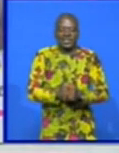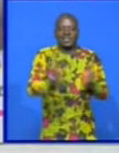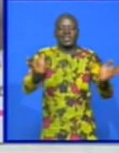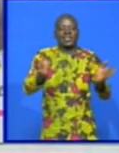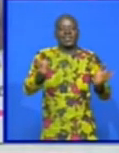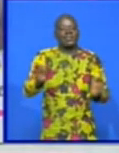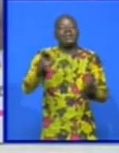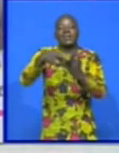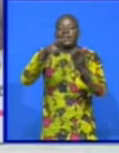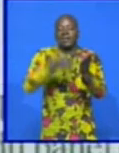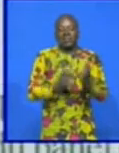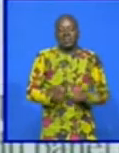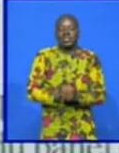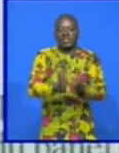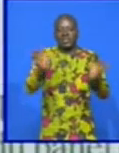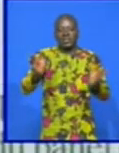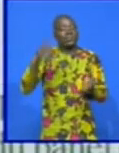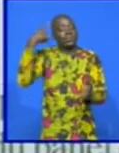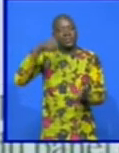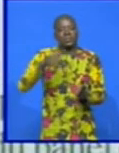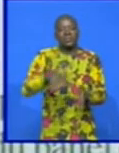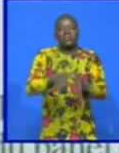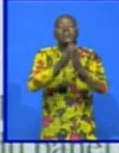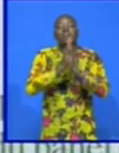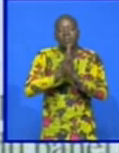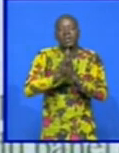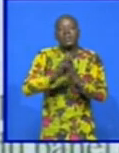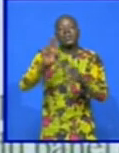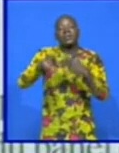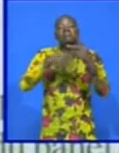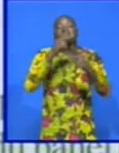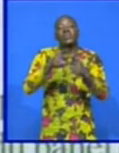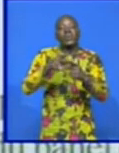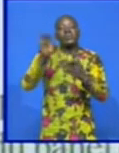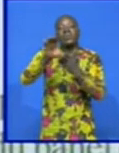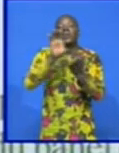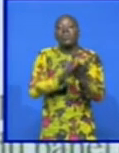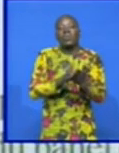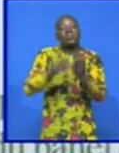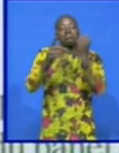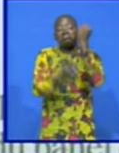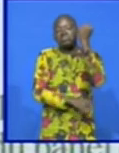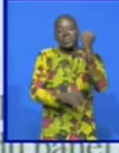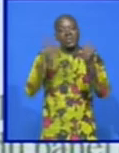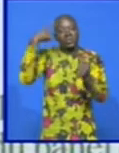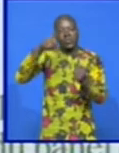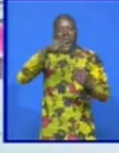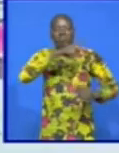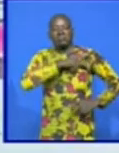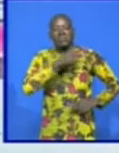réglementation générale du renseignement et celle portant code pénal et la loi sur le statut de la police